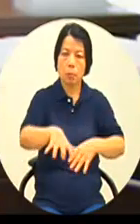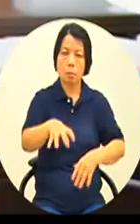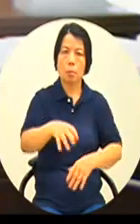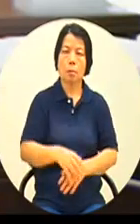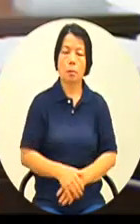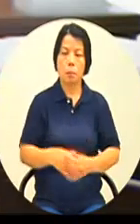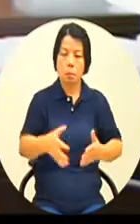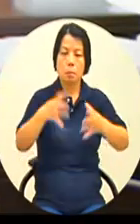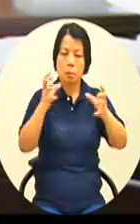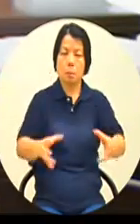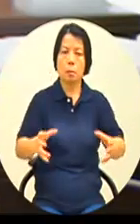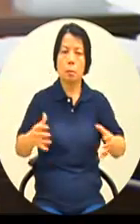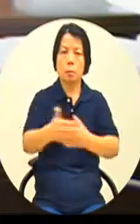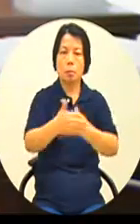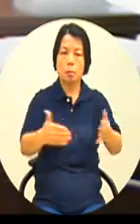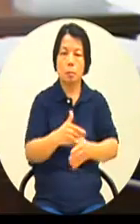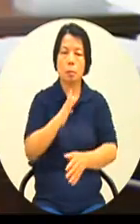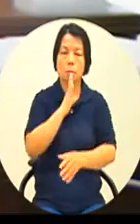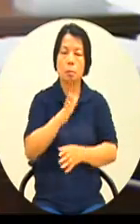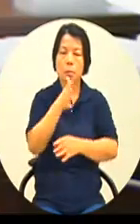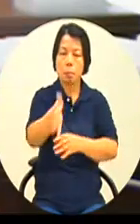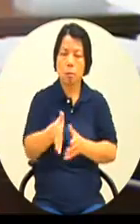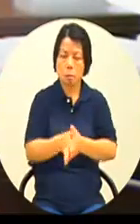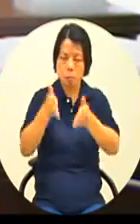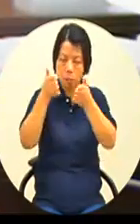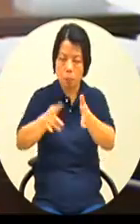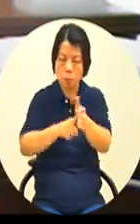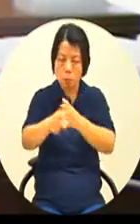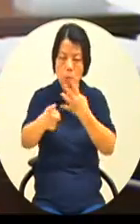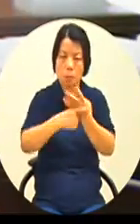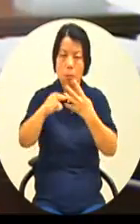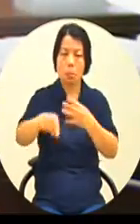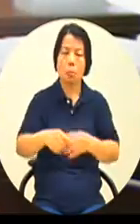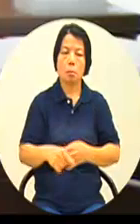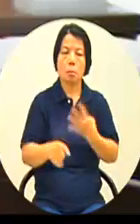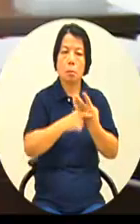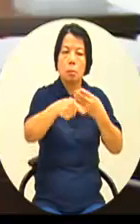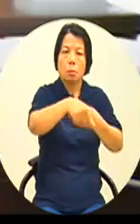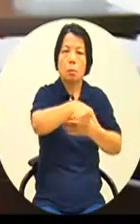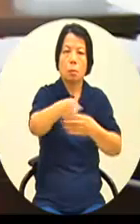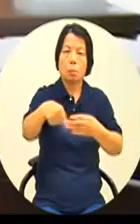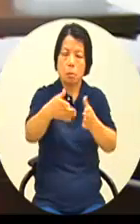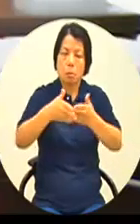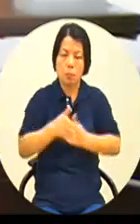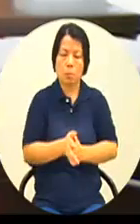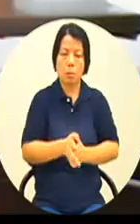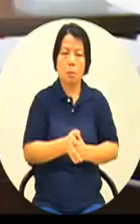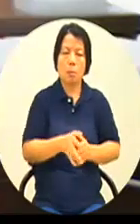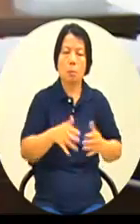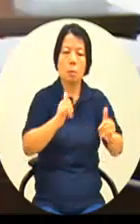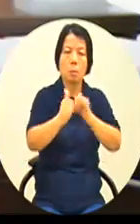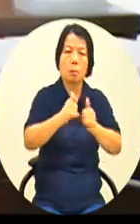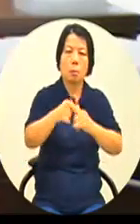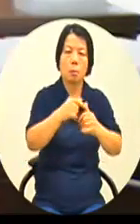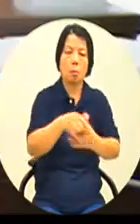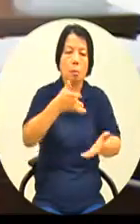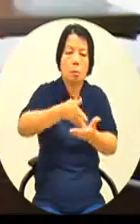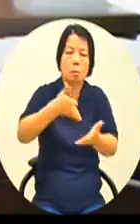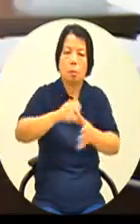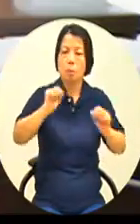们在办交通是你们的强项专业，可是当你们要办民意论坛，那不是你们